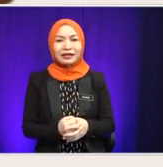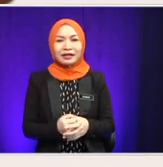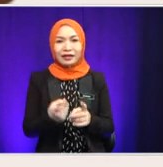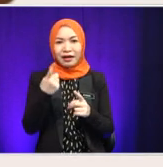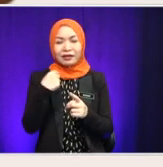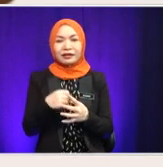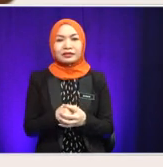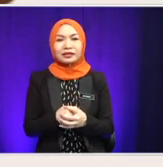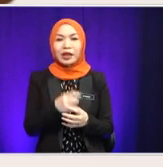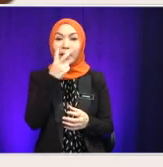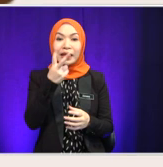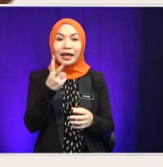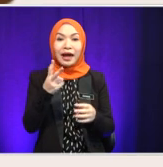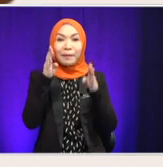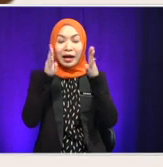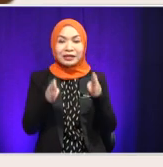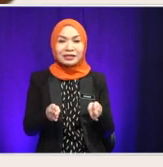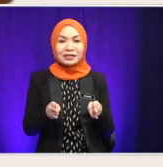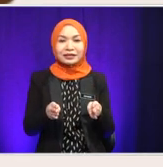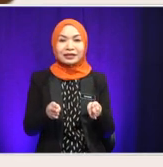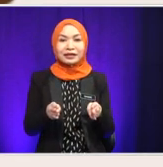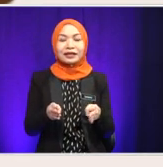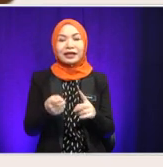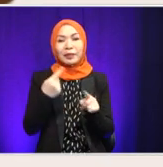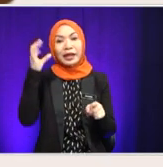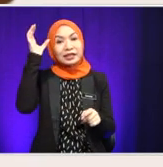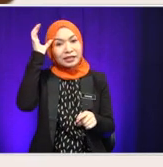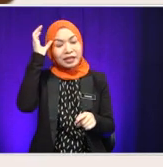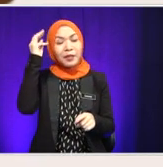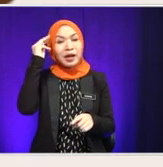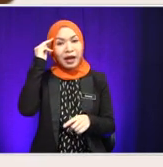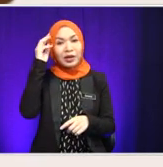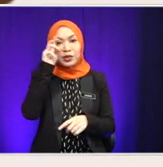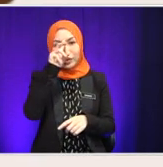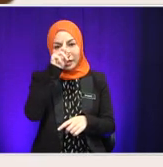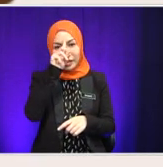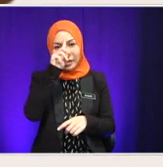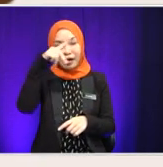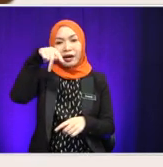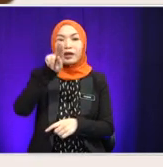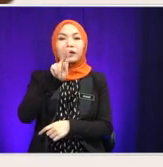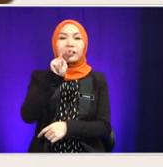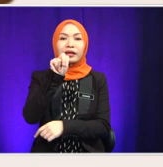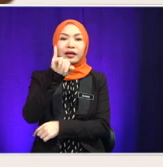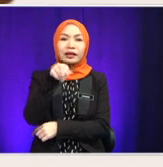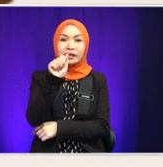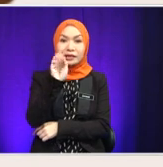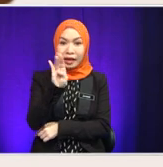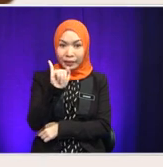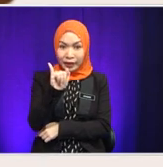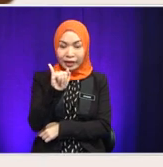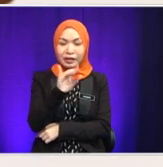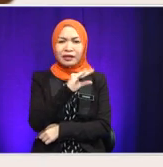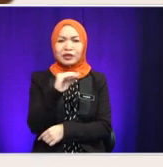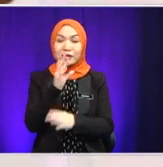India pencet Abi dan juga ini daripada sabar dan sarawa ya oke dekat sini kita KY dengan berbagai budaya yang dan tradisi yang menjadi